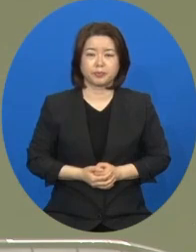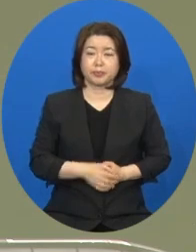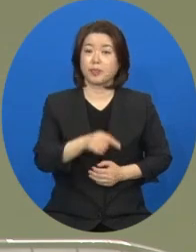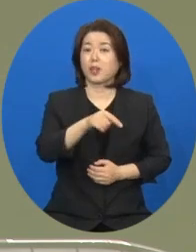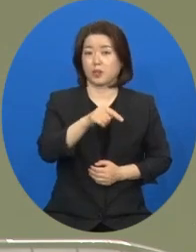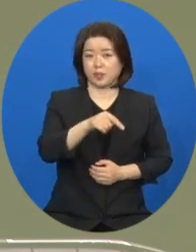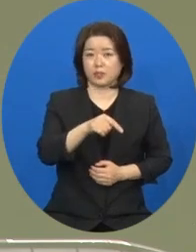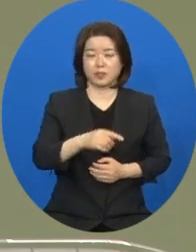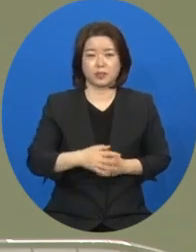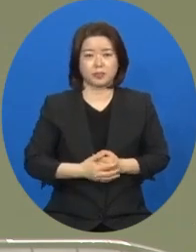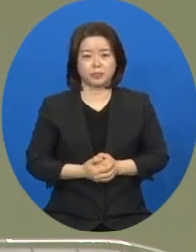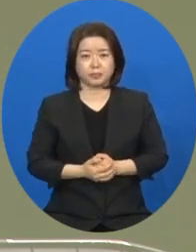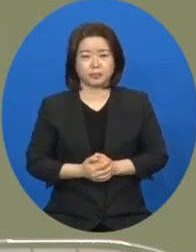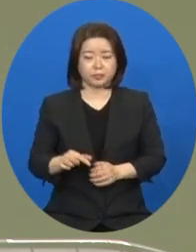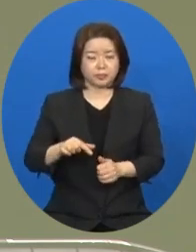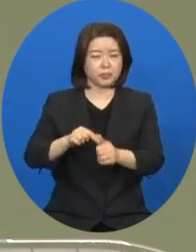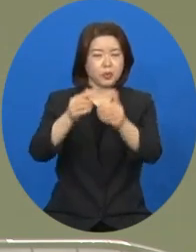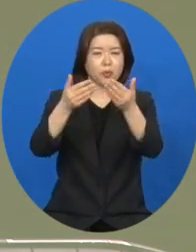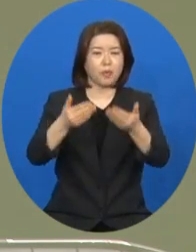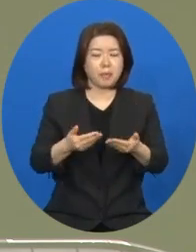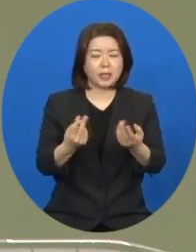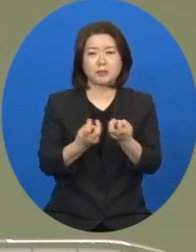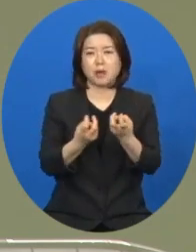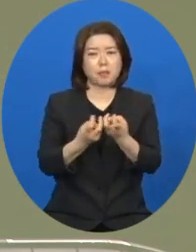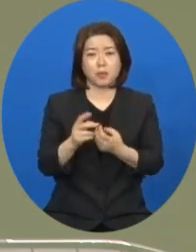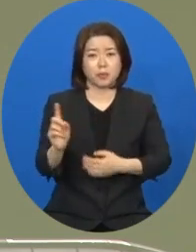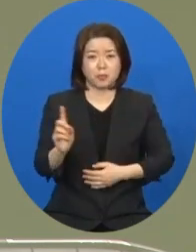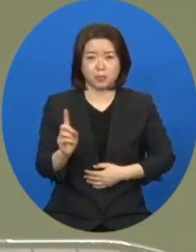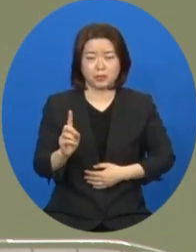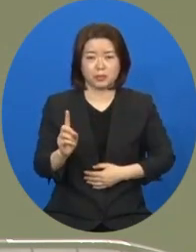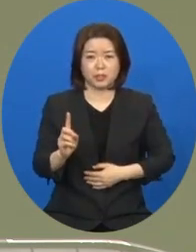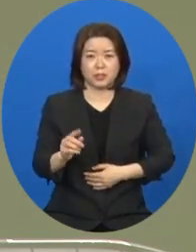여기서 구원 받을 길이 뭐죠?